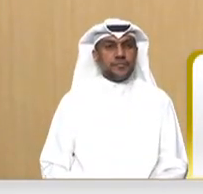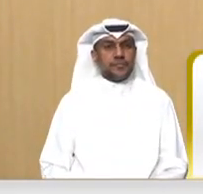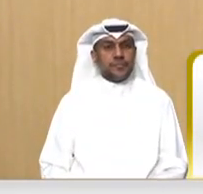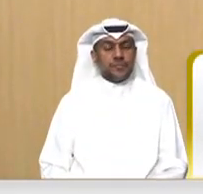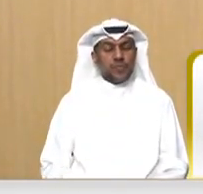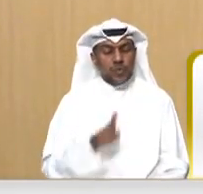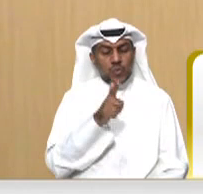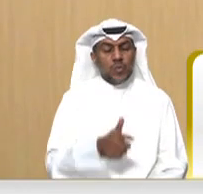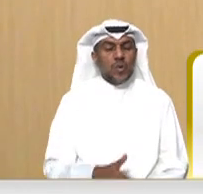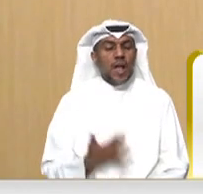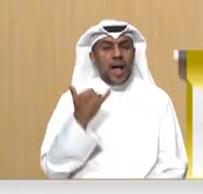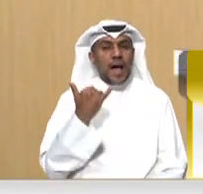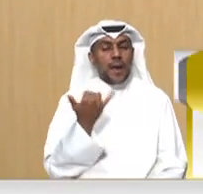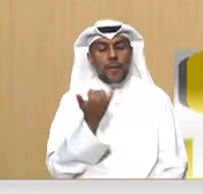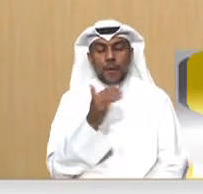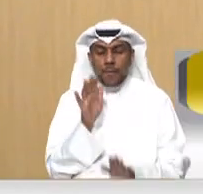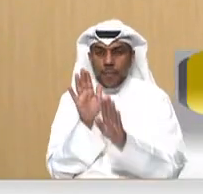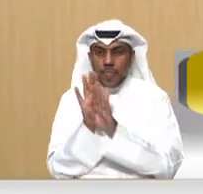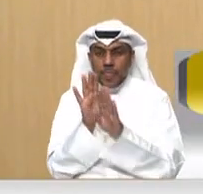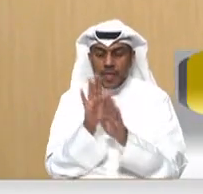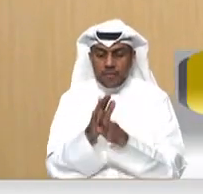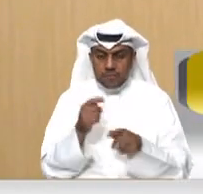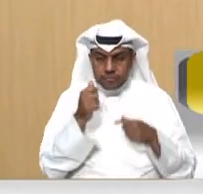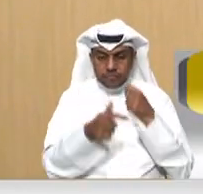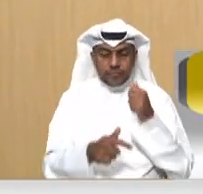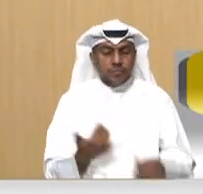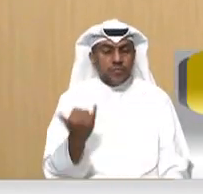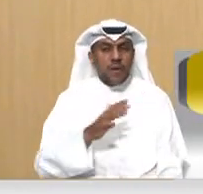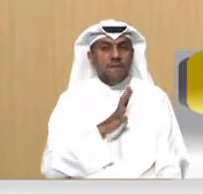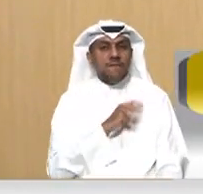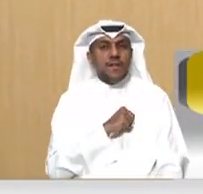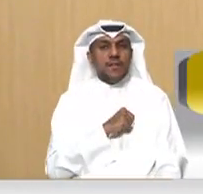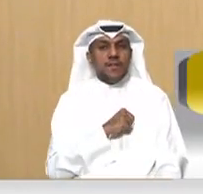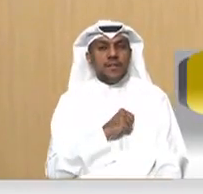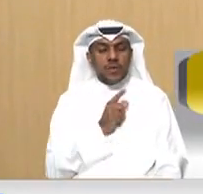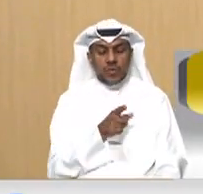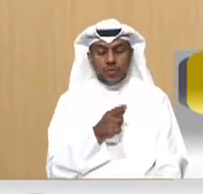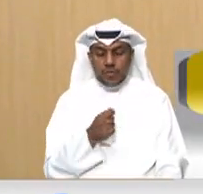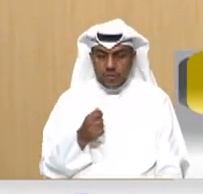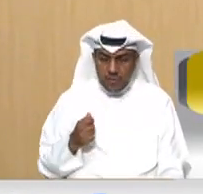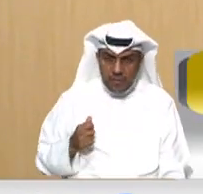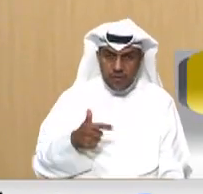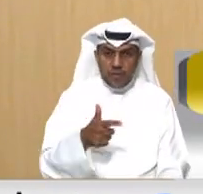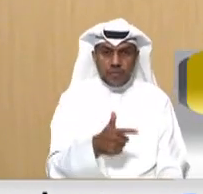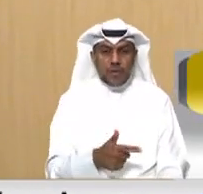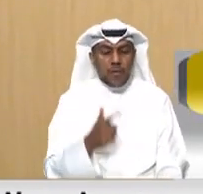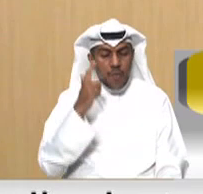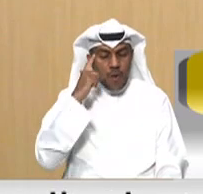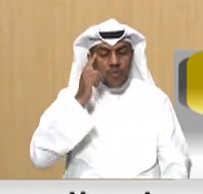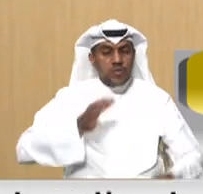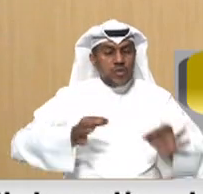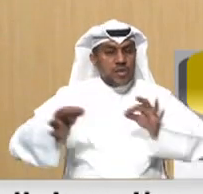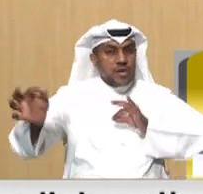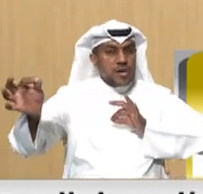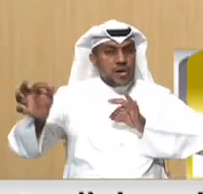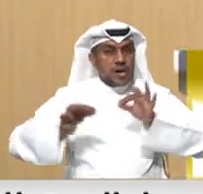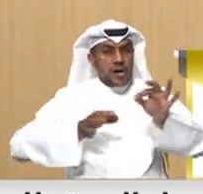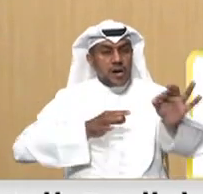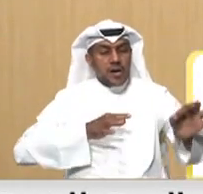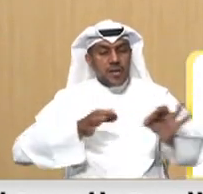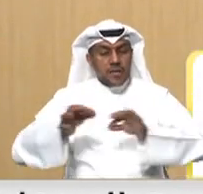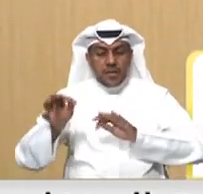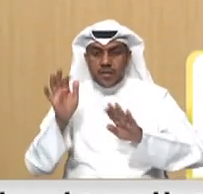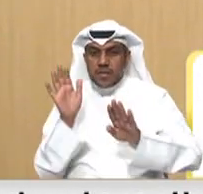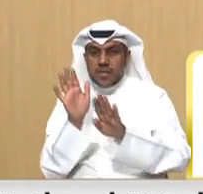المساهمة العربية أساسية للغاية بالنسبة للفلسطينيين، لأنهم يعرفون أن العالم العربي يدعمهم سياسيا، ولكن مهم أيضا أن